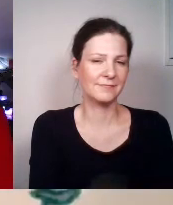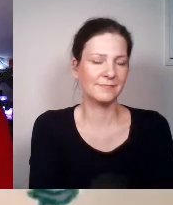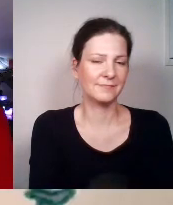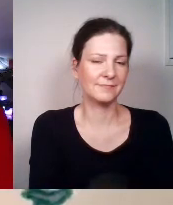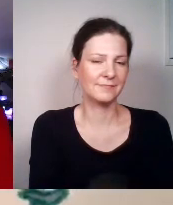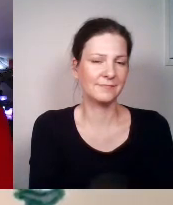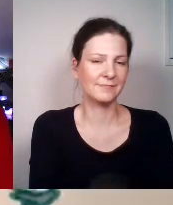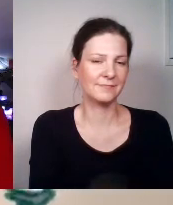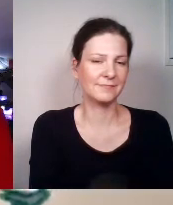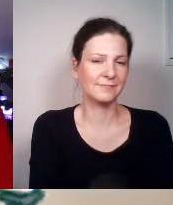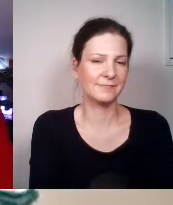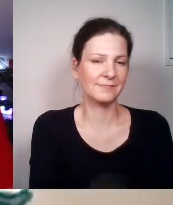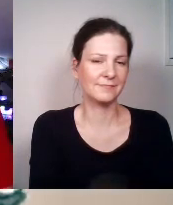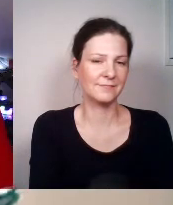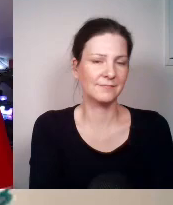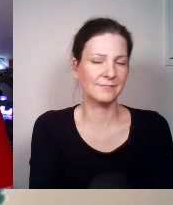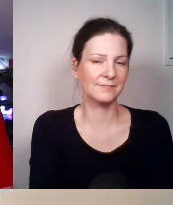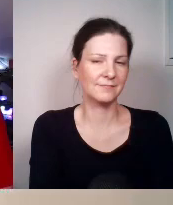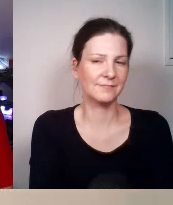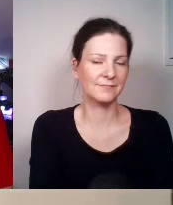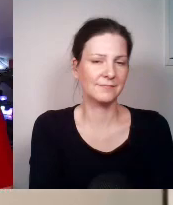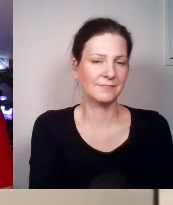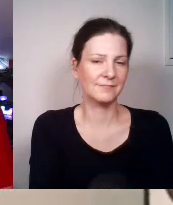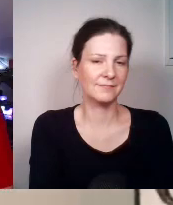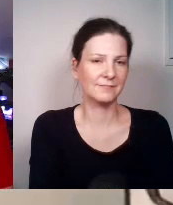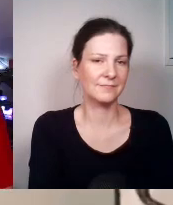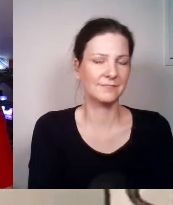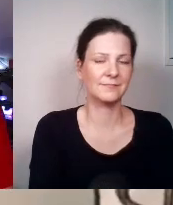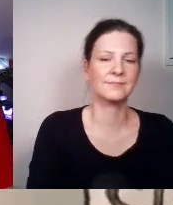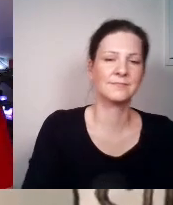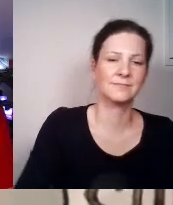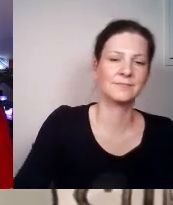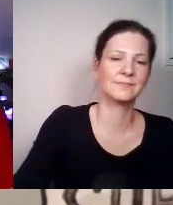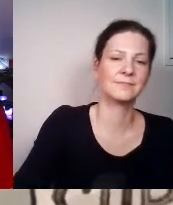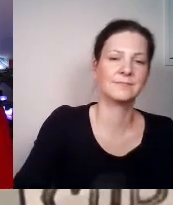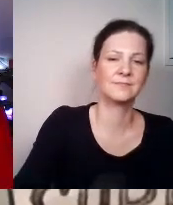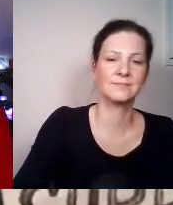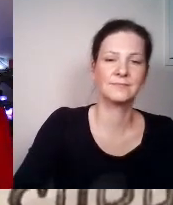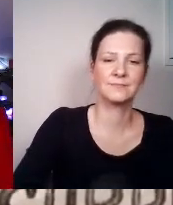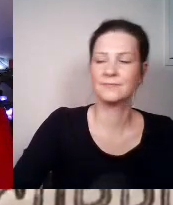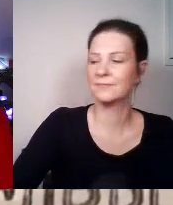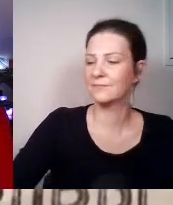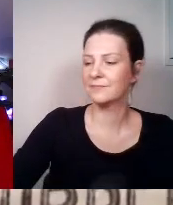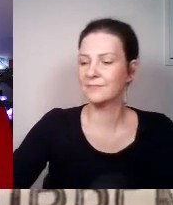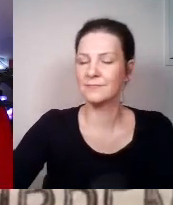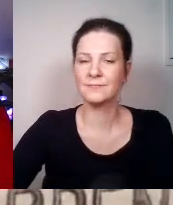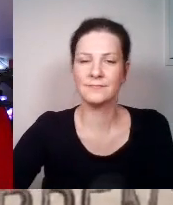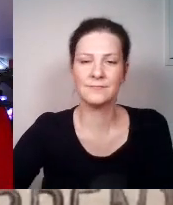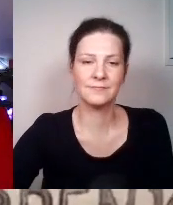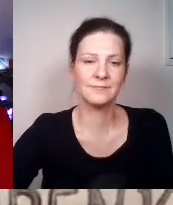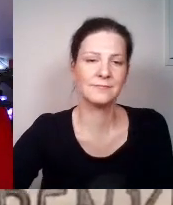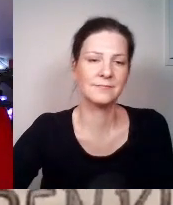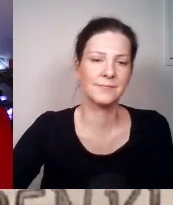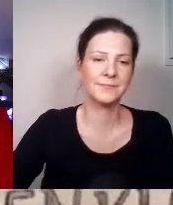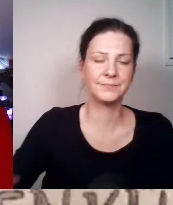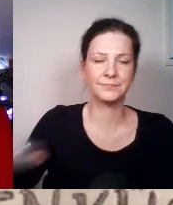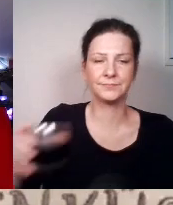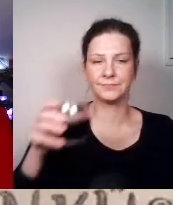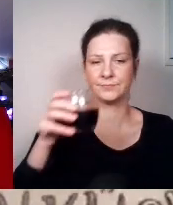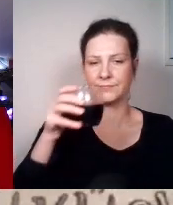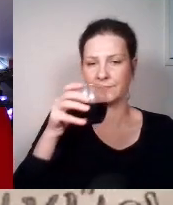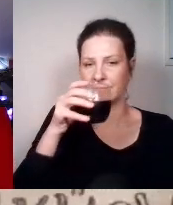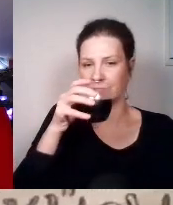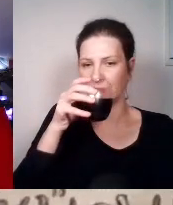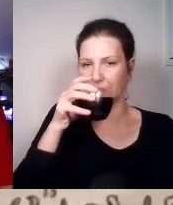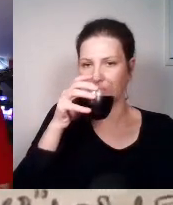Das Land steht vor einer ungewissen Zukunft. Ein Frieden muss ausgehandelt werden. Armut und soziale Not greifen